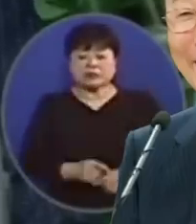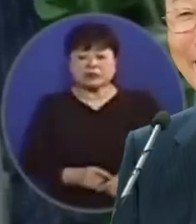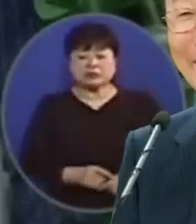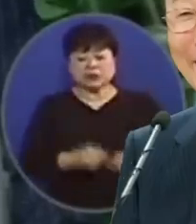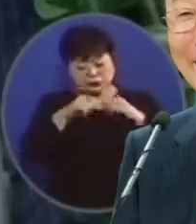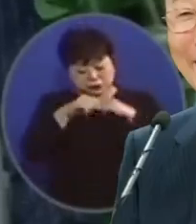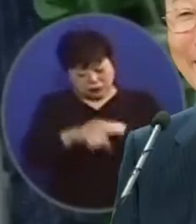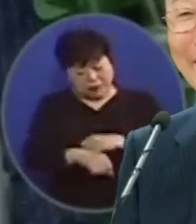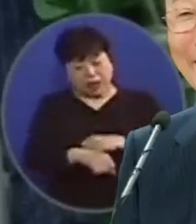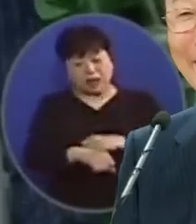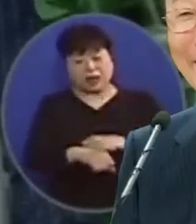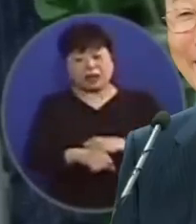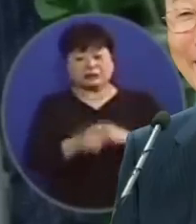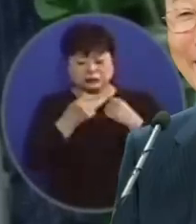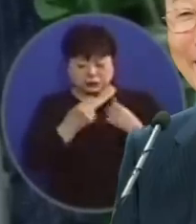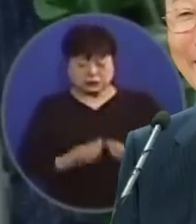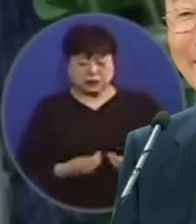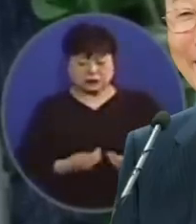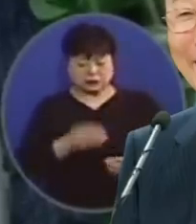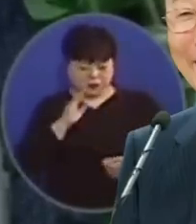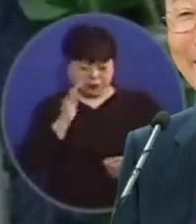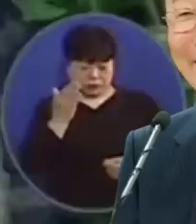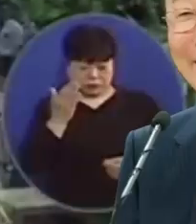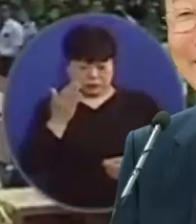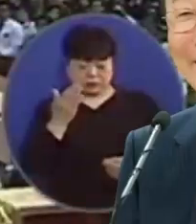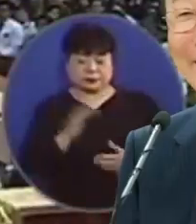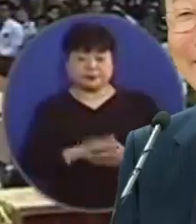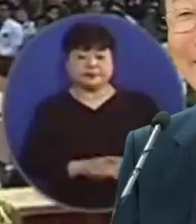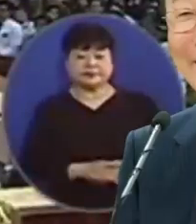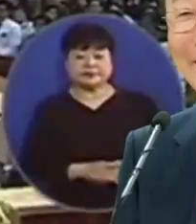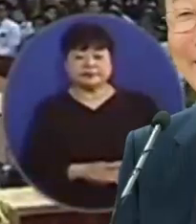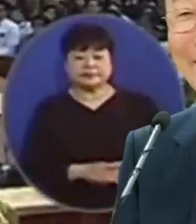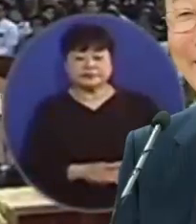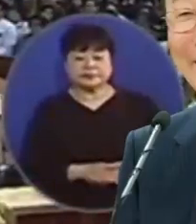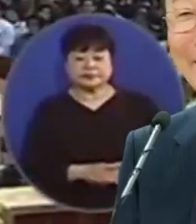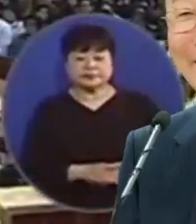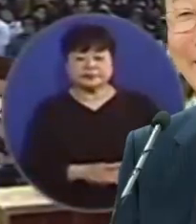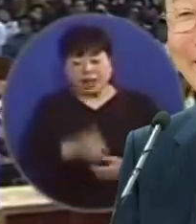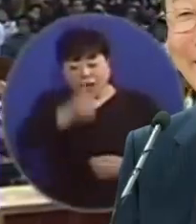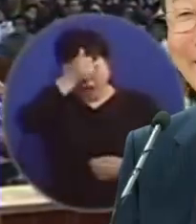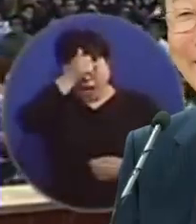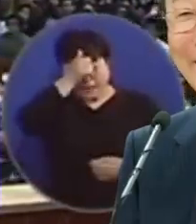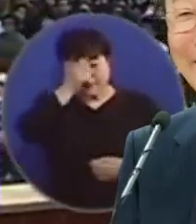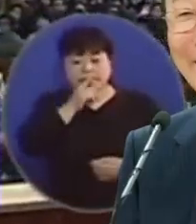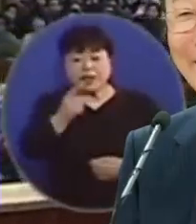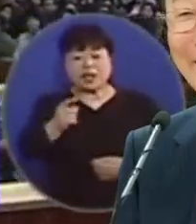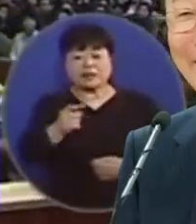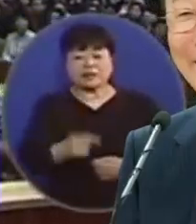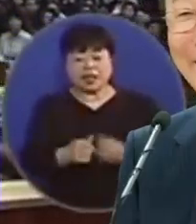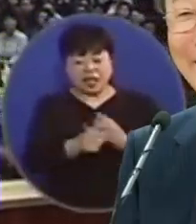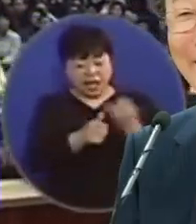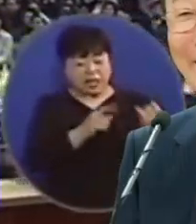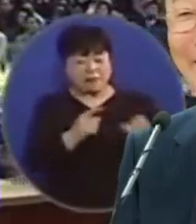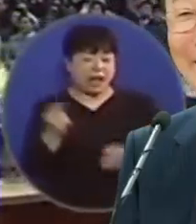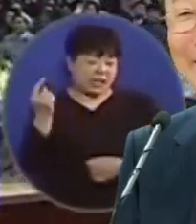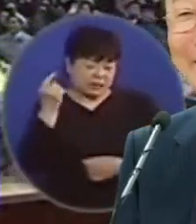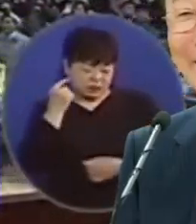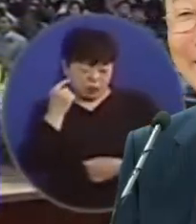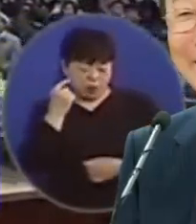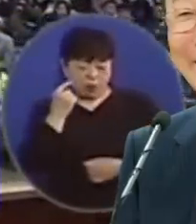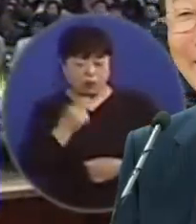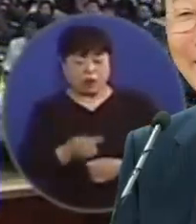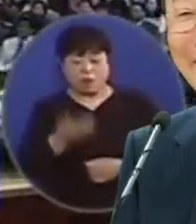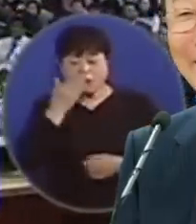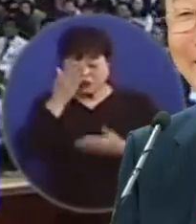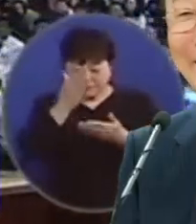절망의 삶이 되고 말한 것입니다. 창세기 3장 17절로 19절에 아담에게 이르시되 내가 내 아내의 말을 듣고 내가